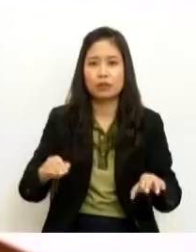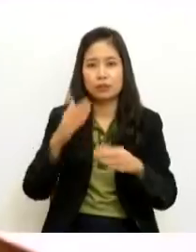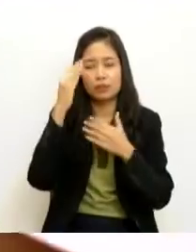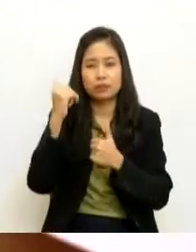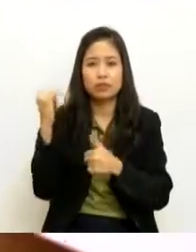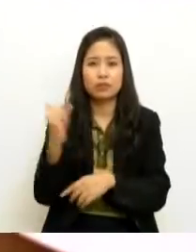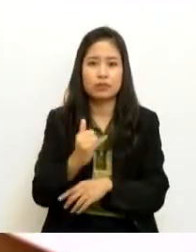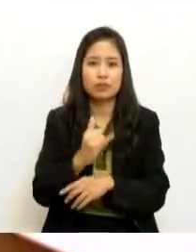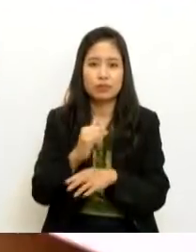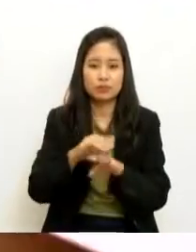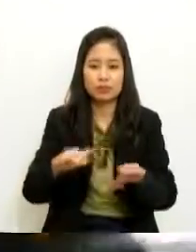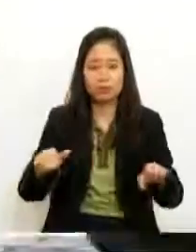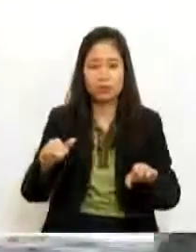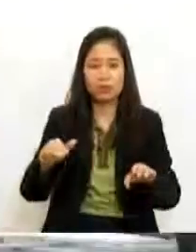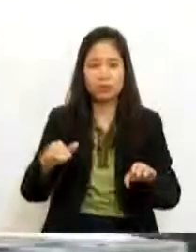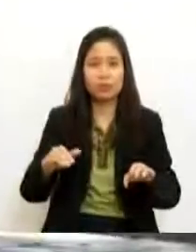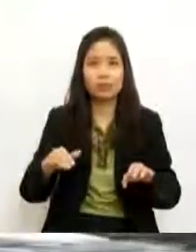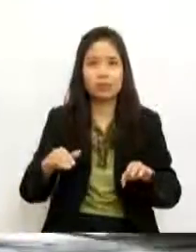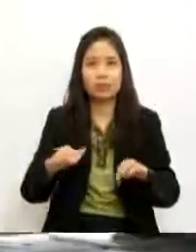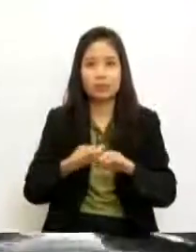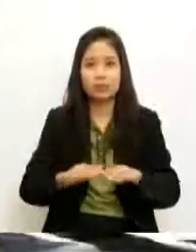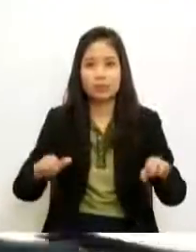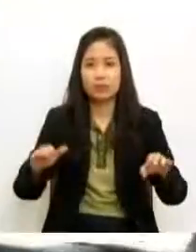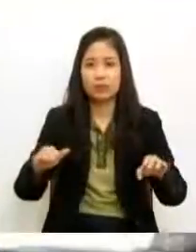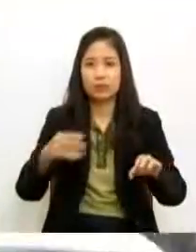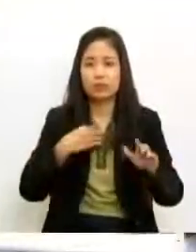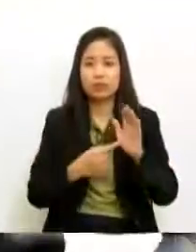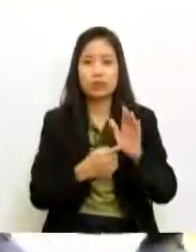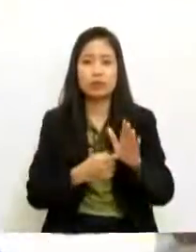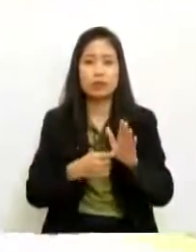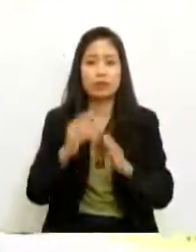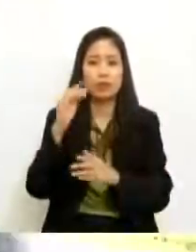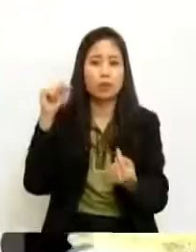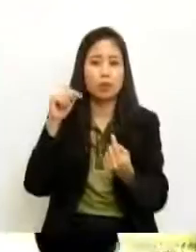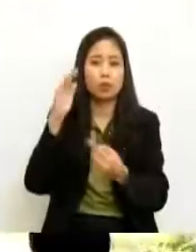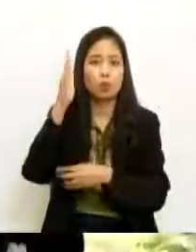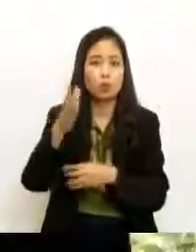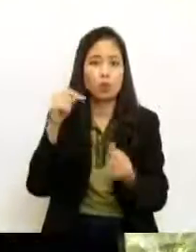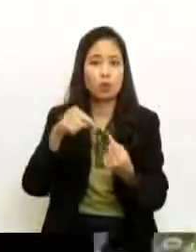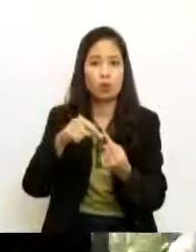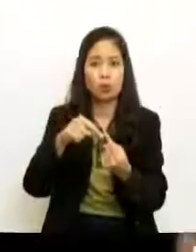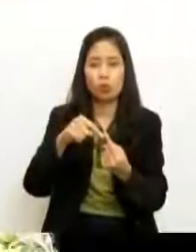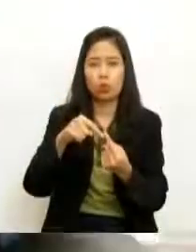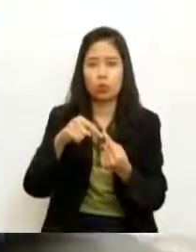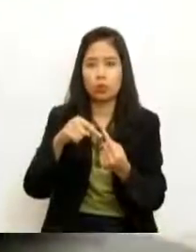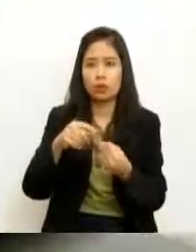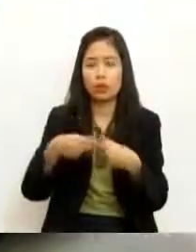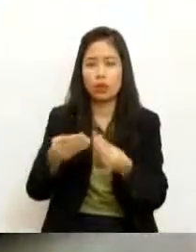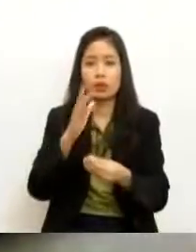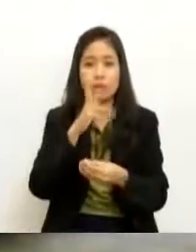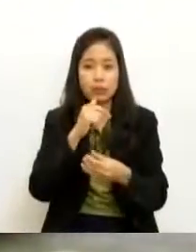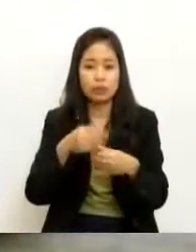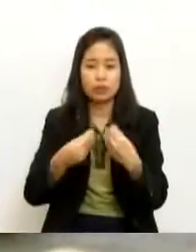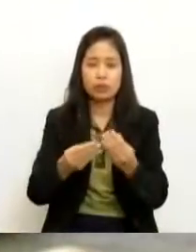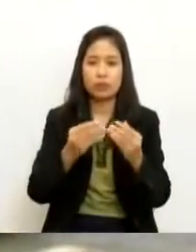งนี้ทุกคนเนี่ยนะครับก็ไปเป็นต้นแบบนะครับในเรื่องของการพูดต่อให้กับพวกเรานะ